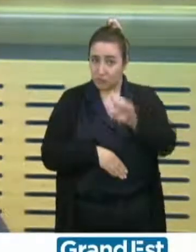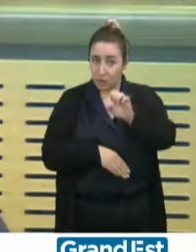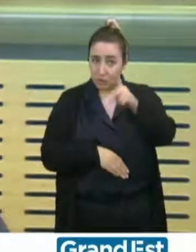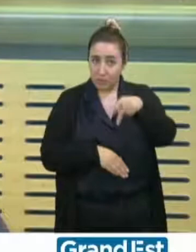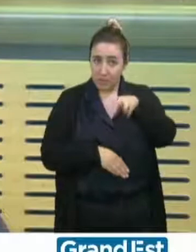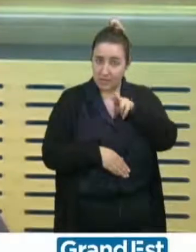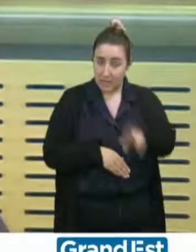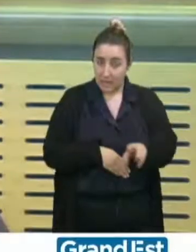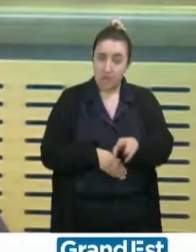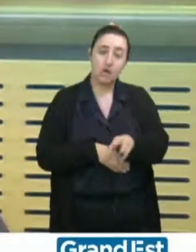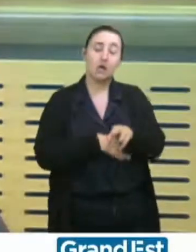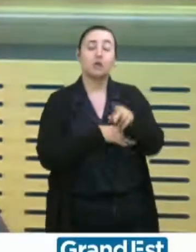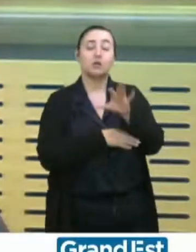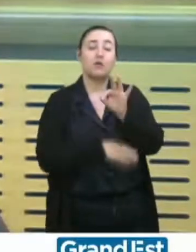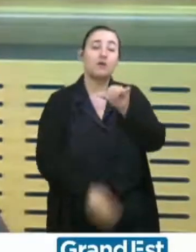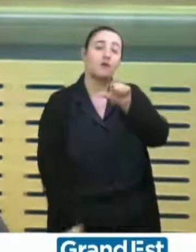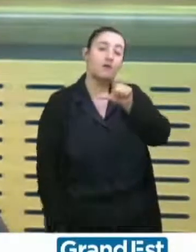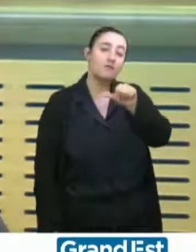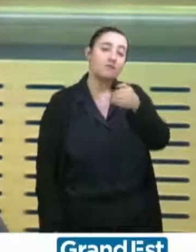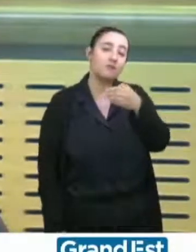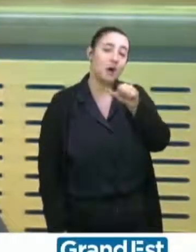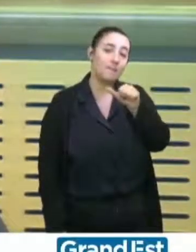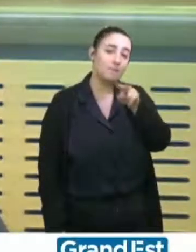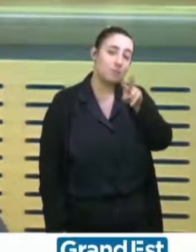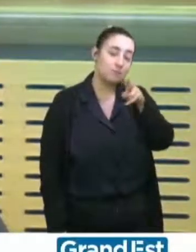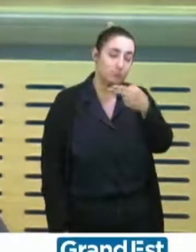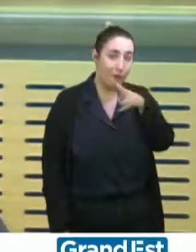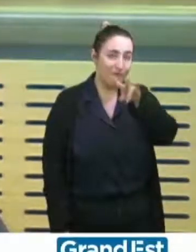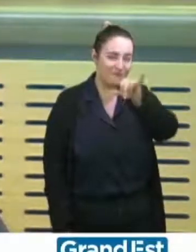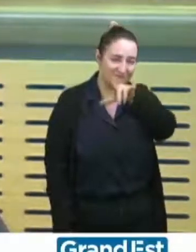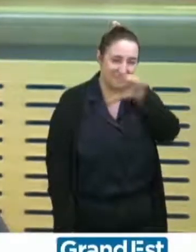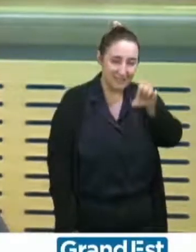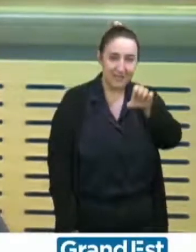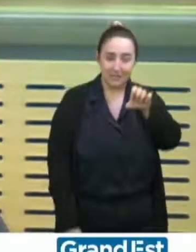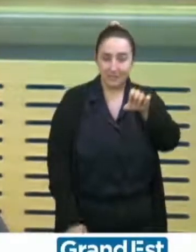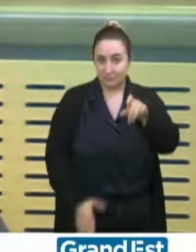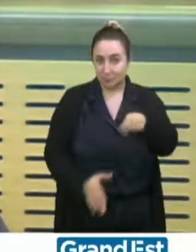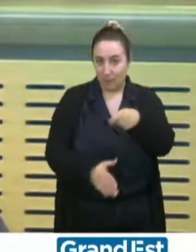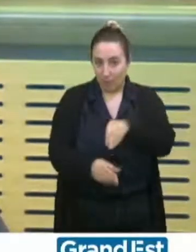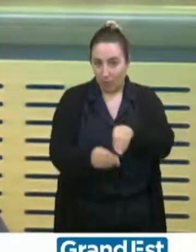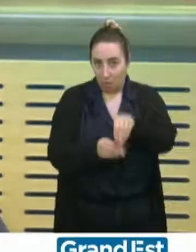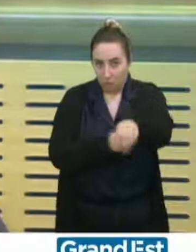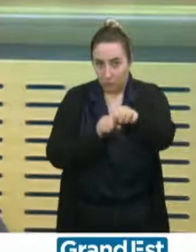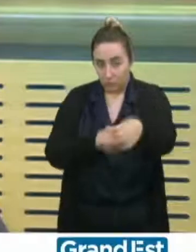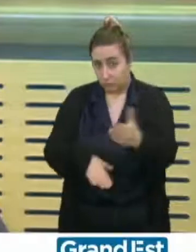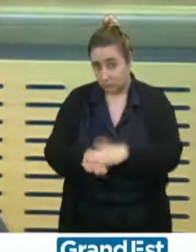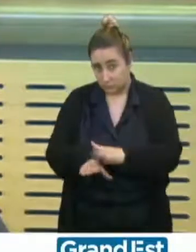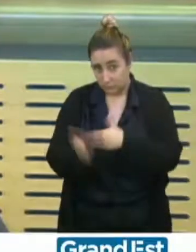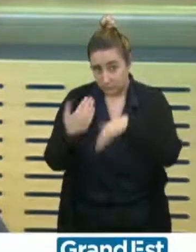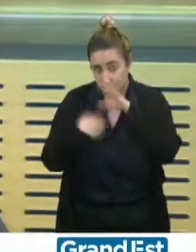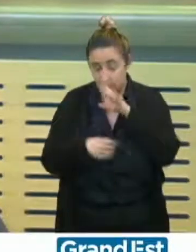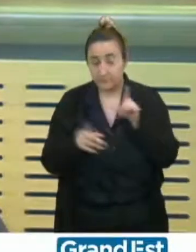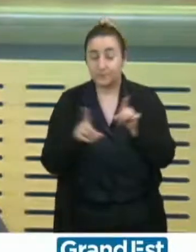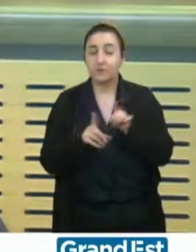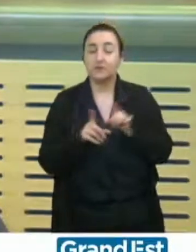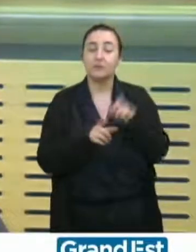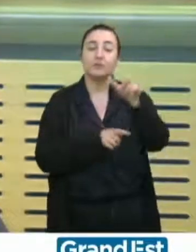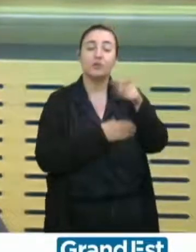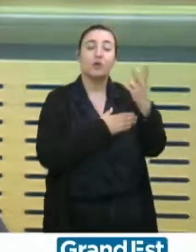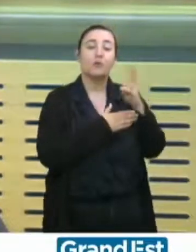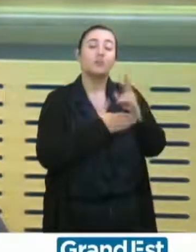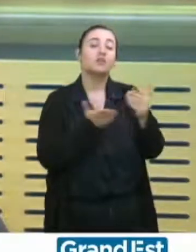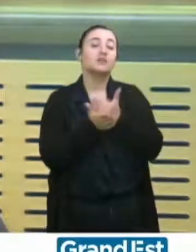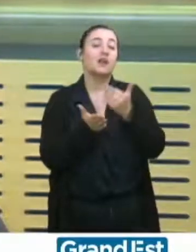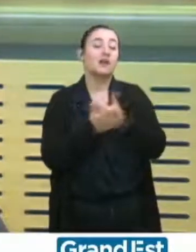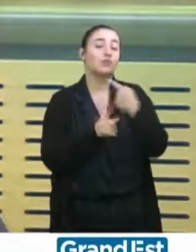flamanville d'autant plus que selon un rapport parlementaire de 2021 l'ensemble des auditions de responsables d'edf et des représentants des personnels ont